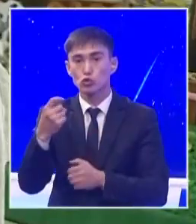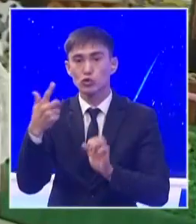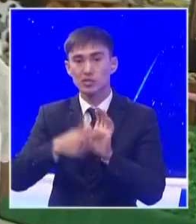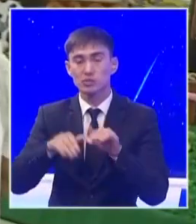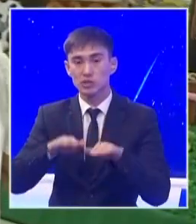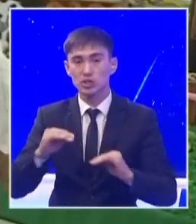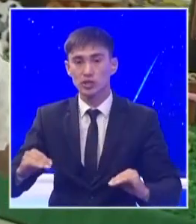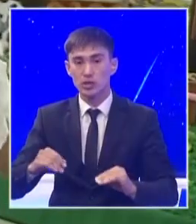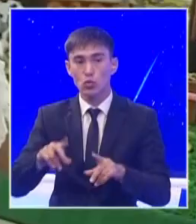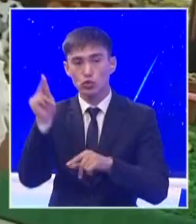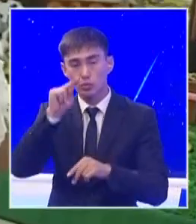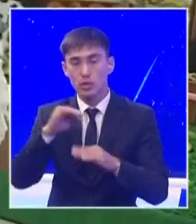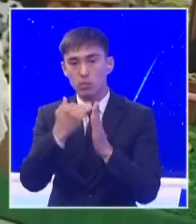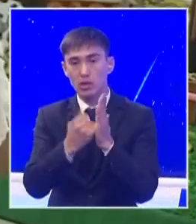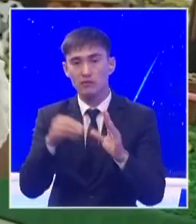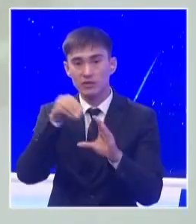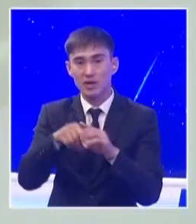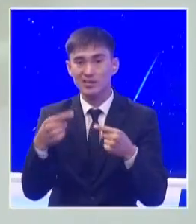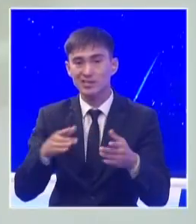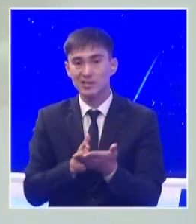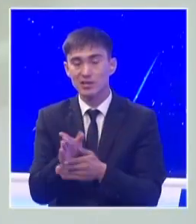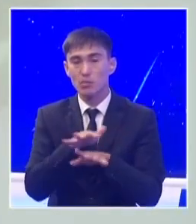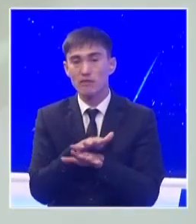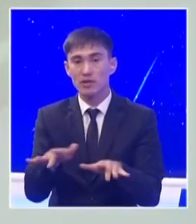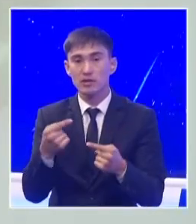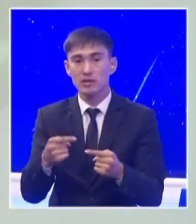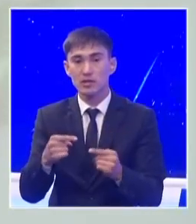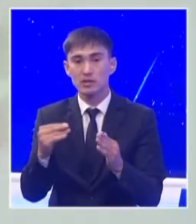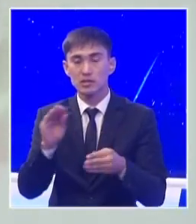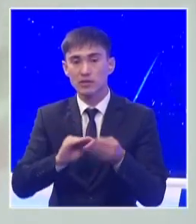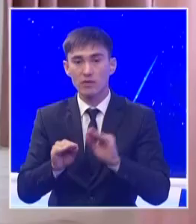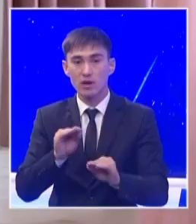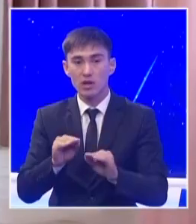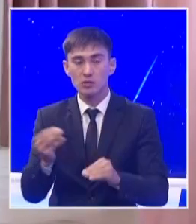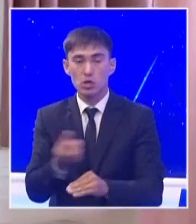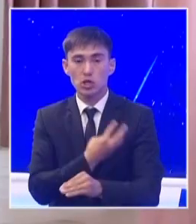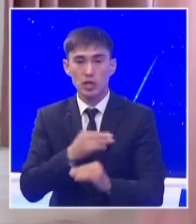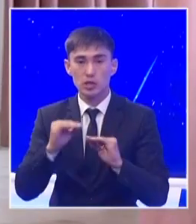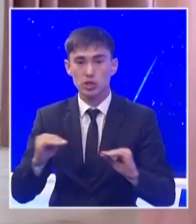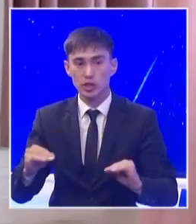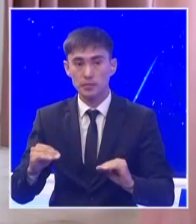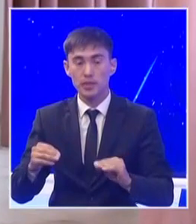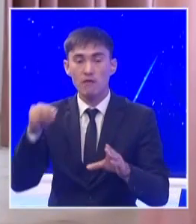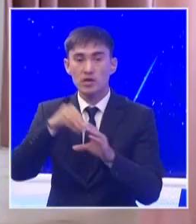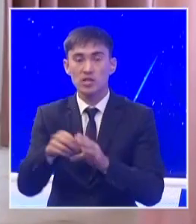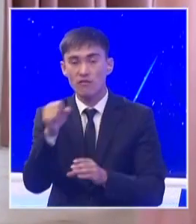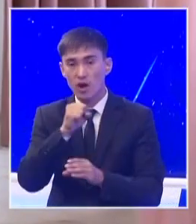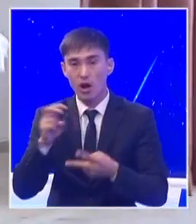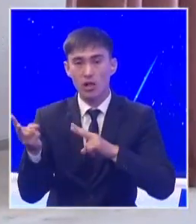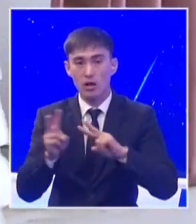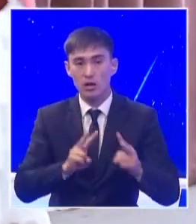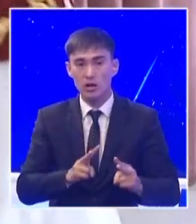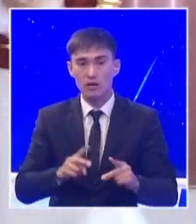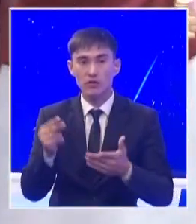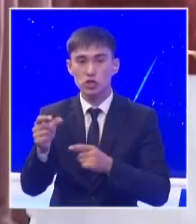учеников. Учебная программа включает в себя разные направления, так как составлялась она исходя из пожеланий школьников. Сюда вошли вокал,